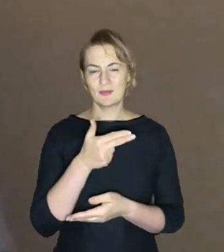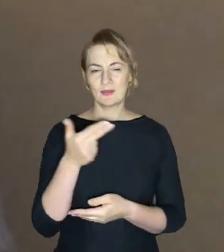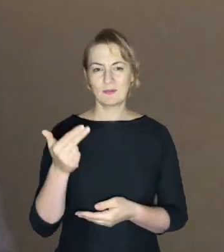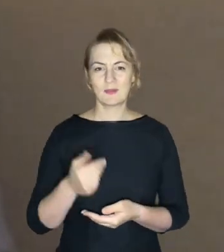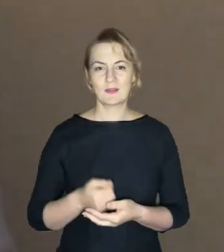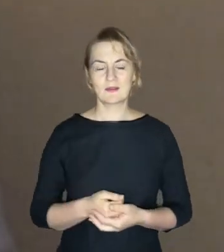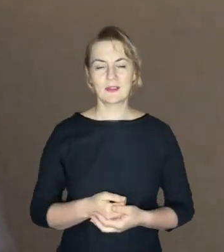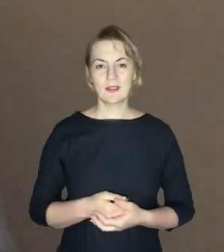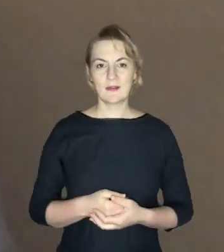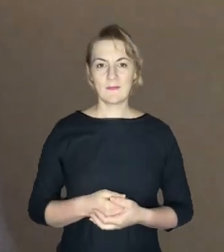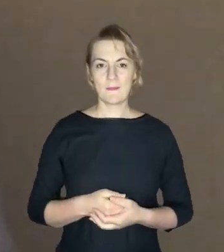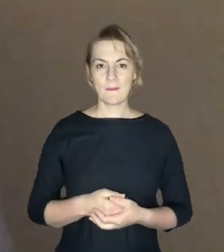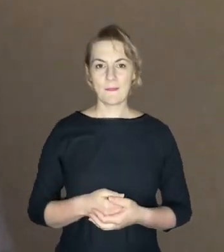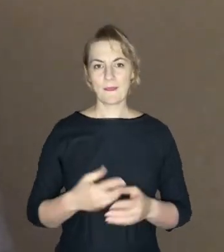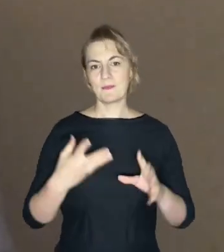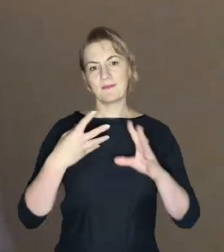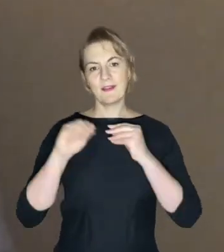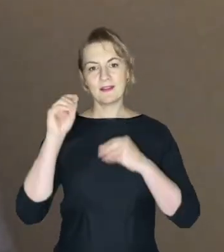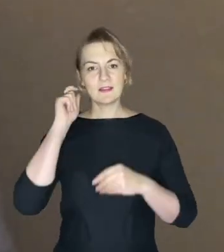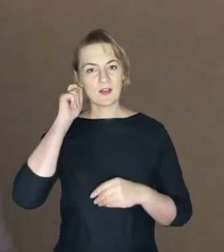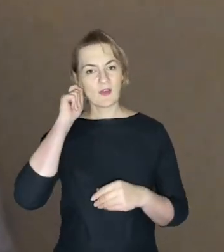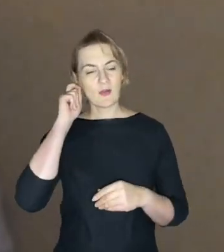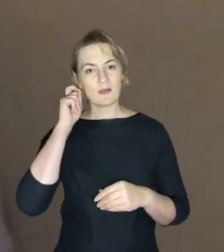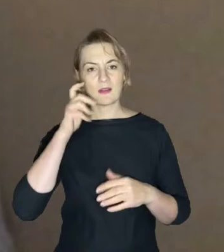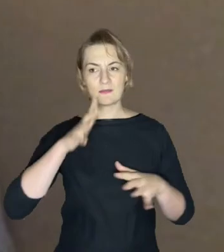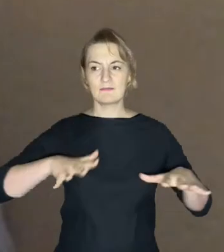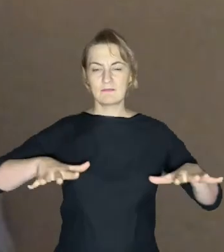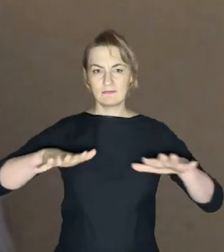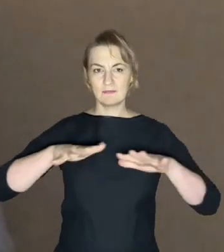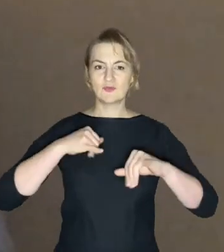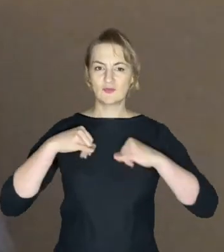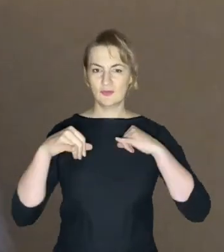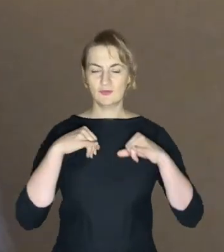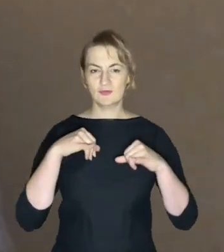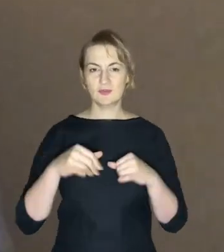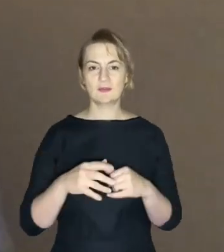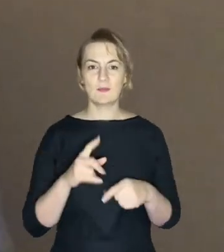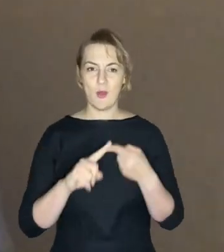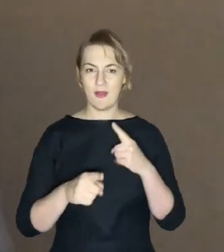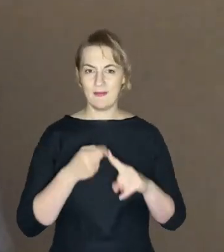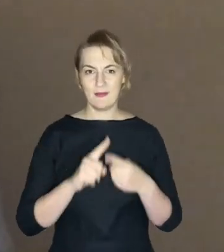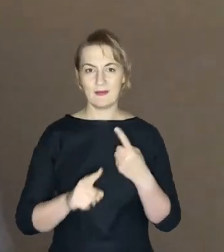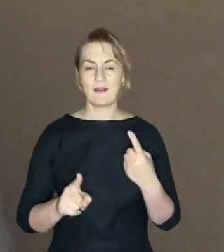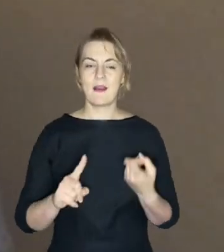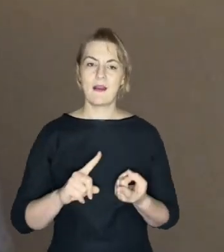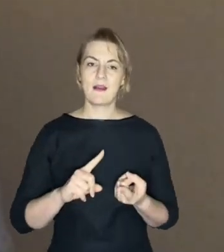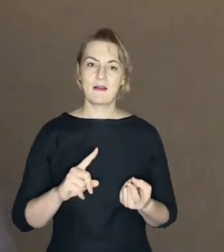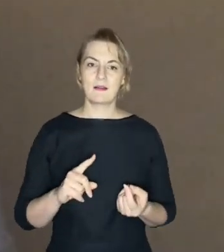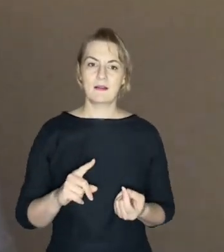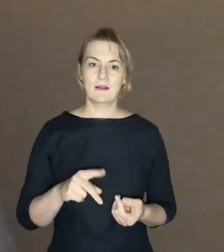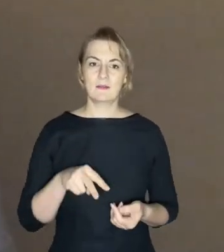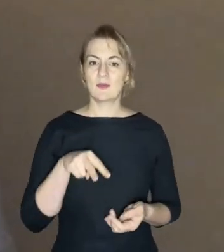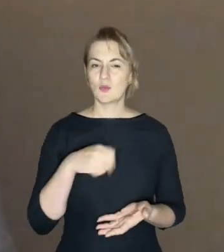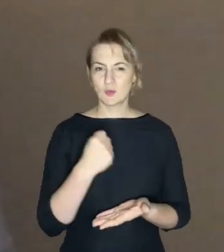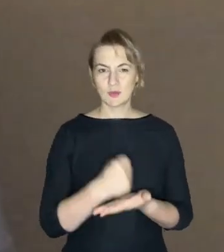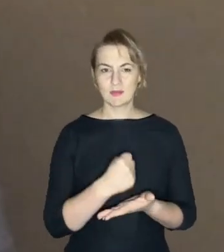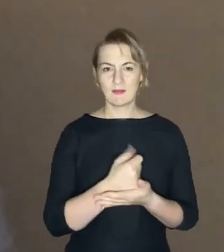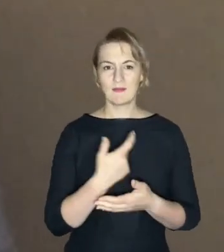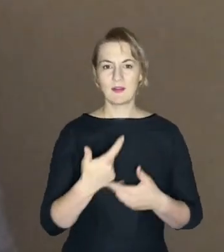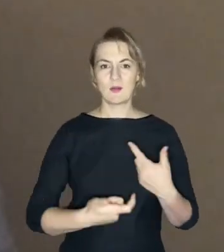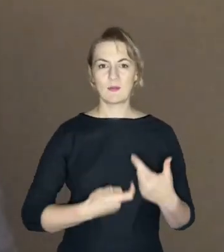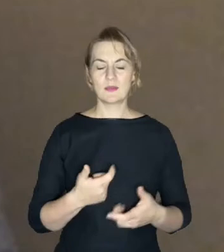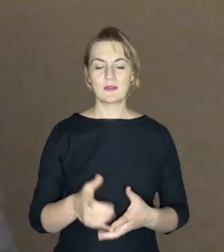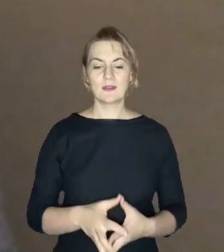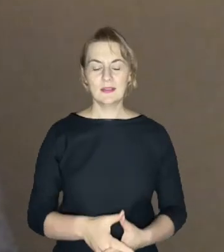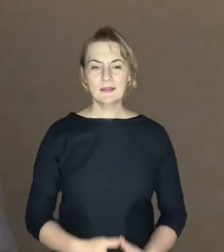sprowadzałoby się do większej ilości kobiet w gremiach tam, prawda, politycznych, czy ustawodawczych, czy jakichś innych,